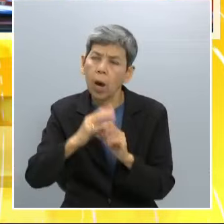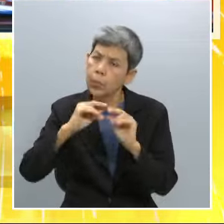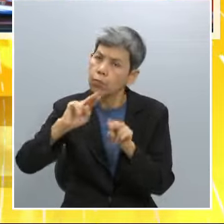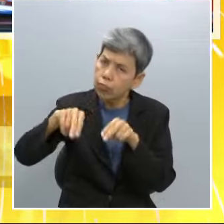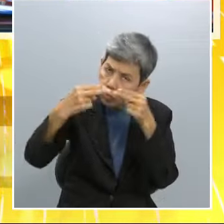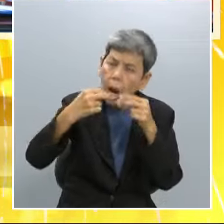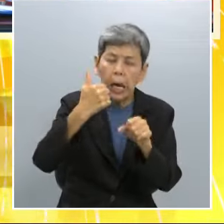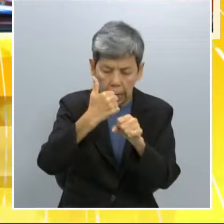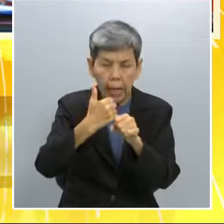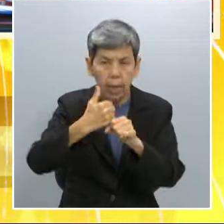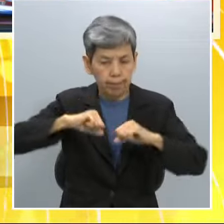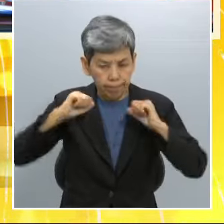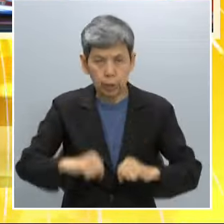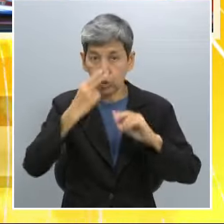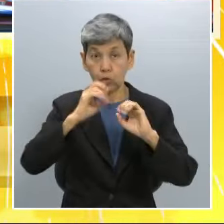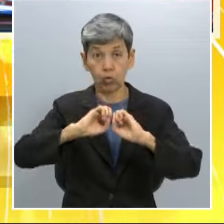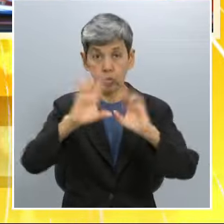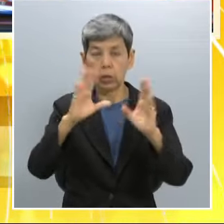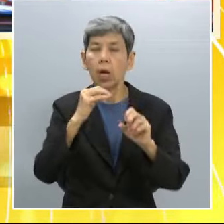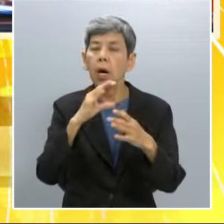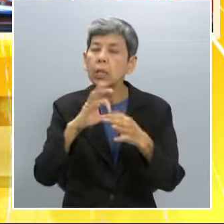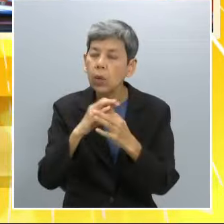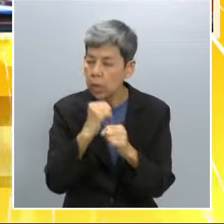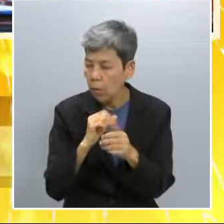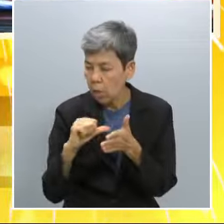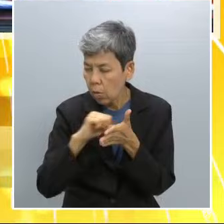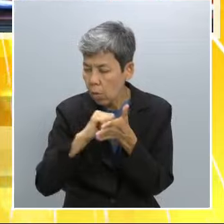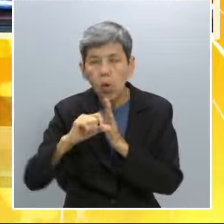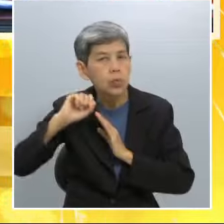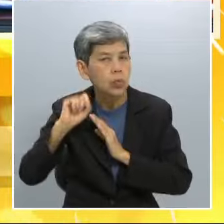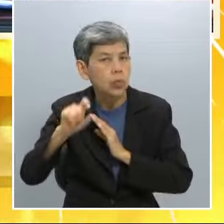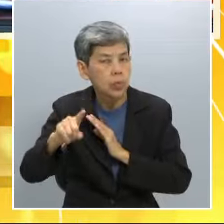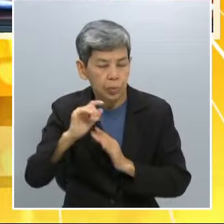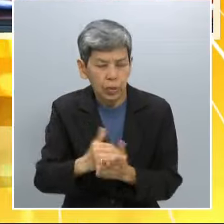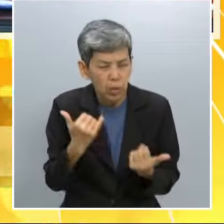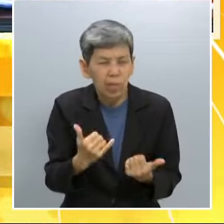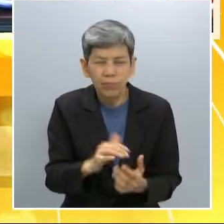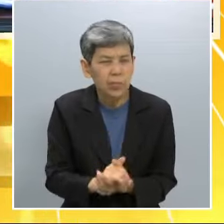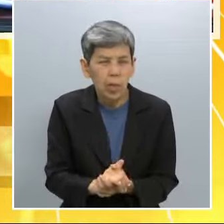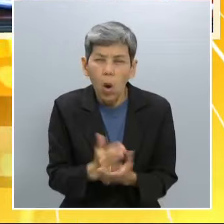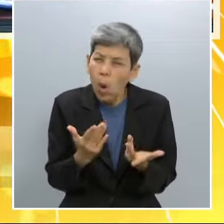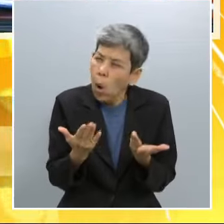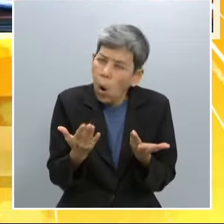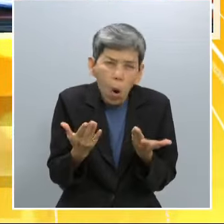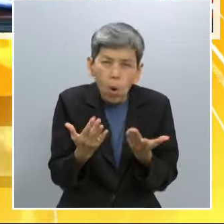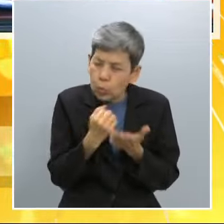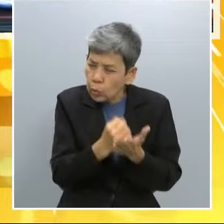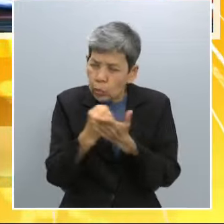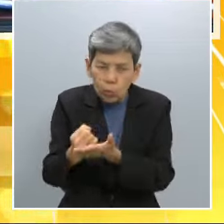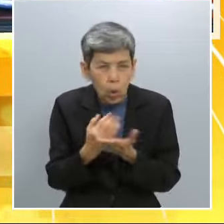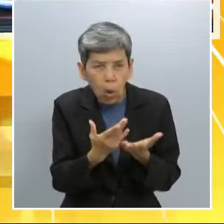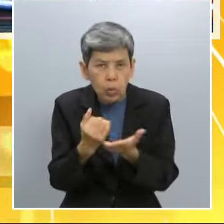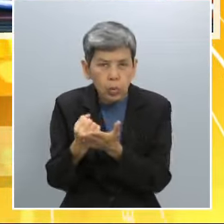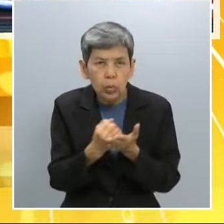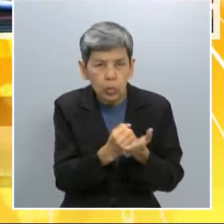ให้มีมติให้เห็นชอบในหลักการแล้วเร่งดำเนินการตอนนี้มันไม่มีเบื้องบนแล้วครับมีแต่เบื้องล่างเราอยู่เบื้องล่างประชาชนทั้งนั้นเล